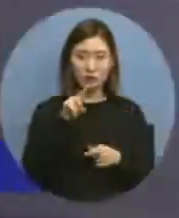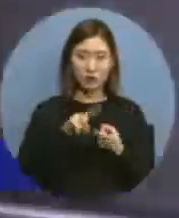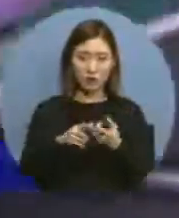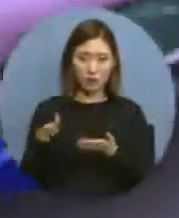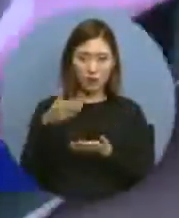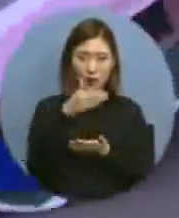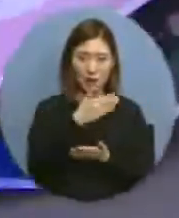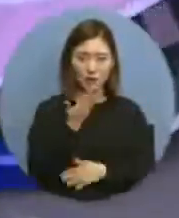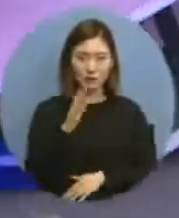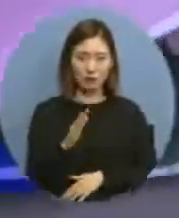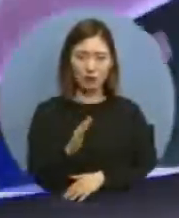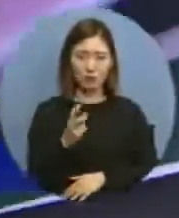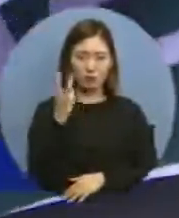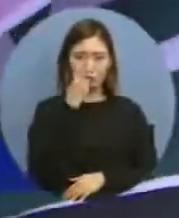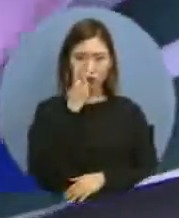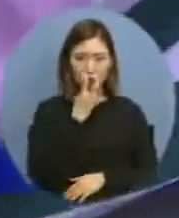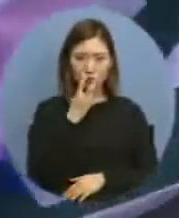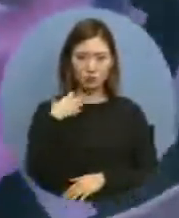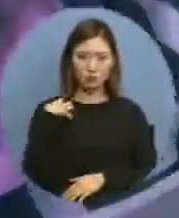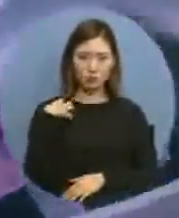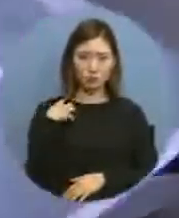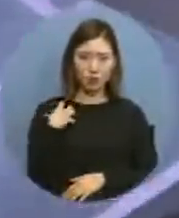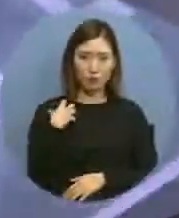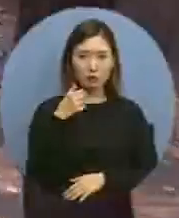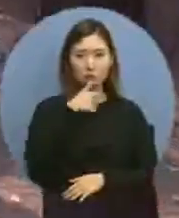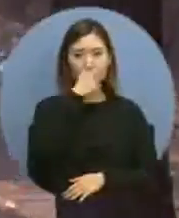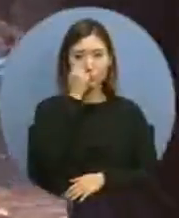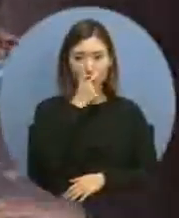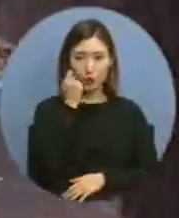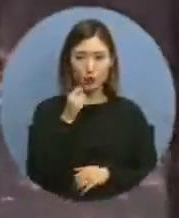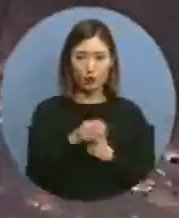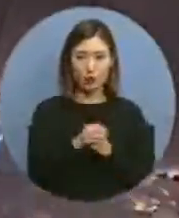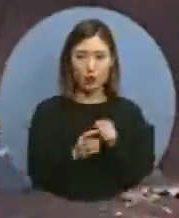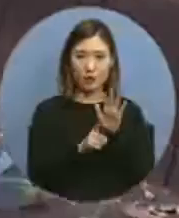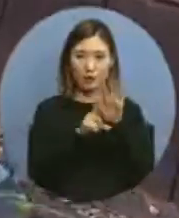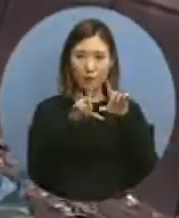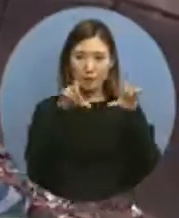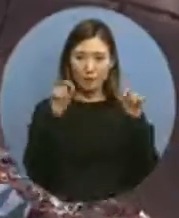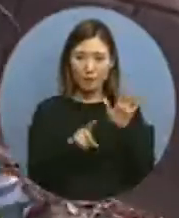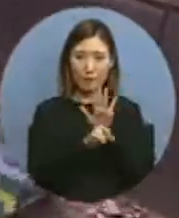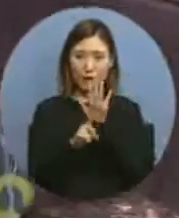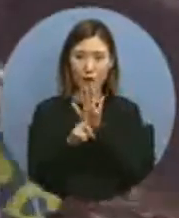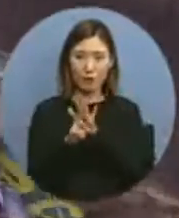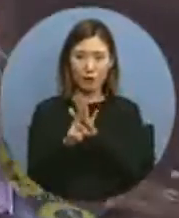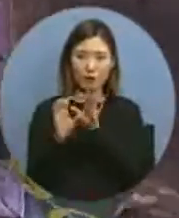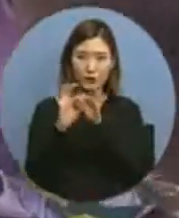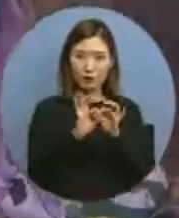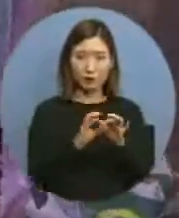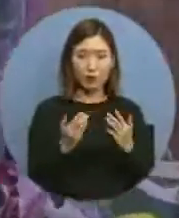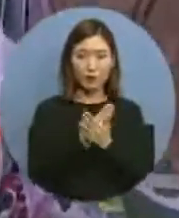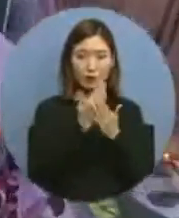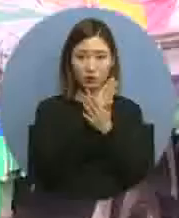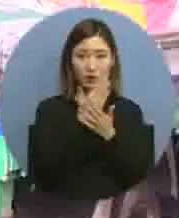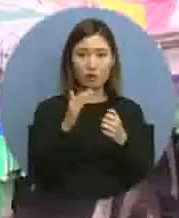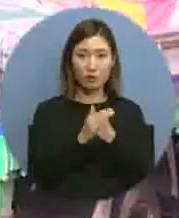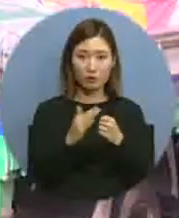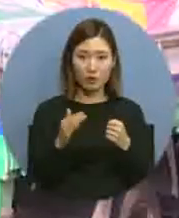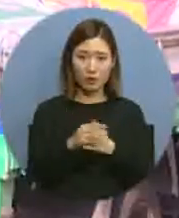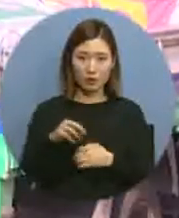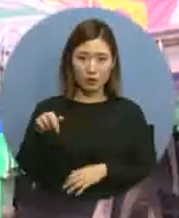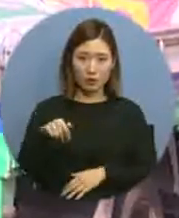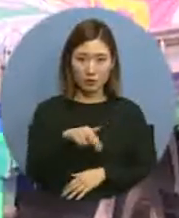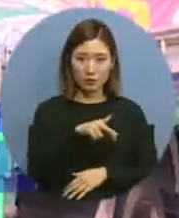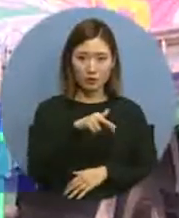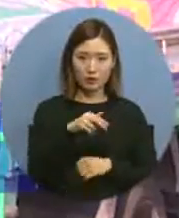보지만 단속은 역부족. 현수막을 내거는 방법이 갈수록 진흥화되고 있기 때문입니다. 걸어서